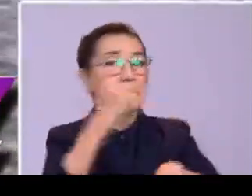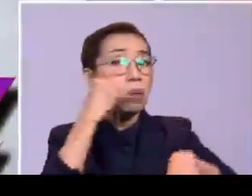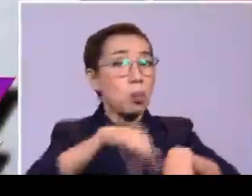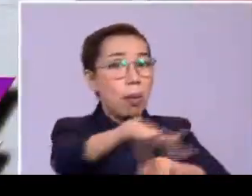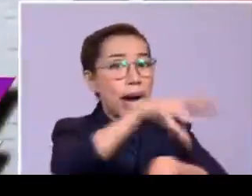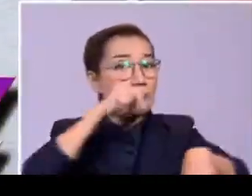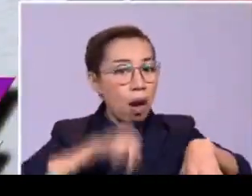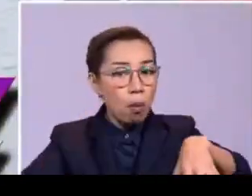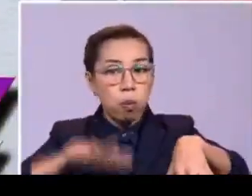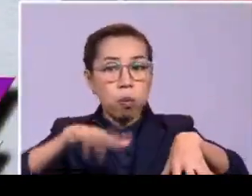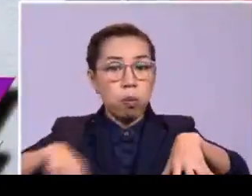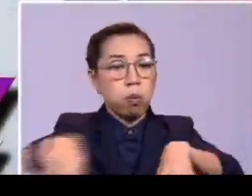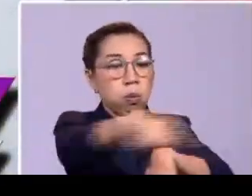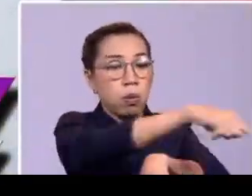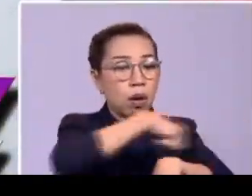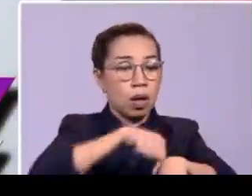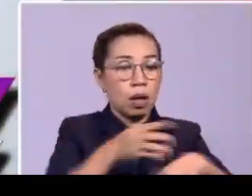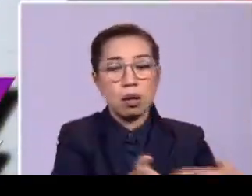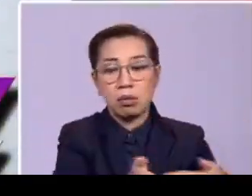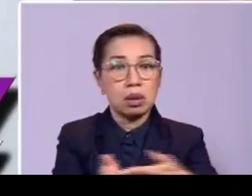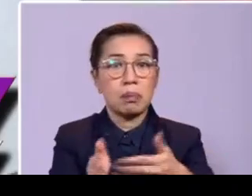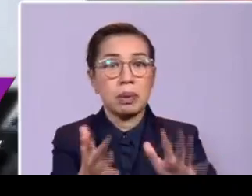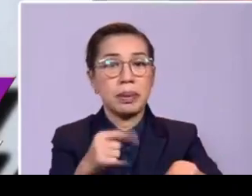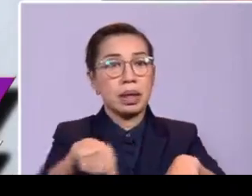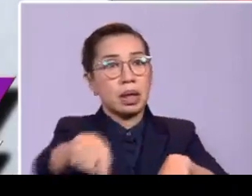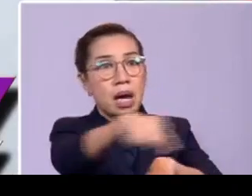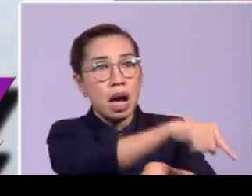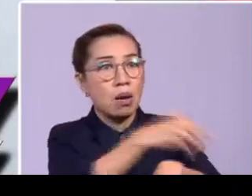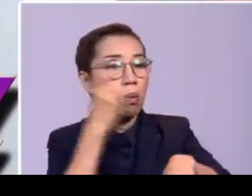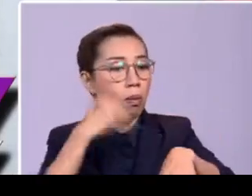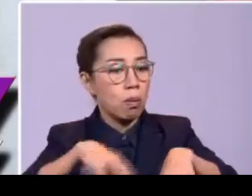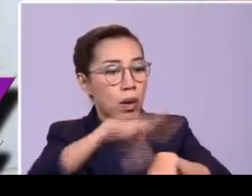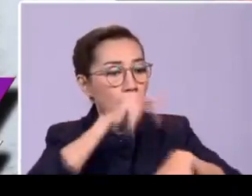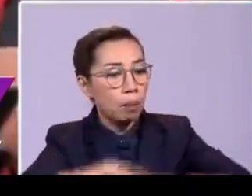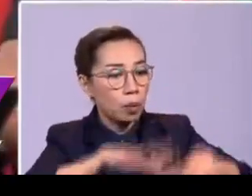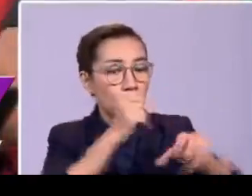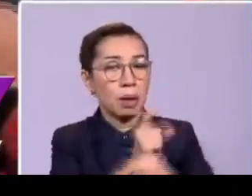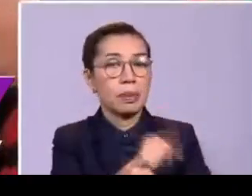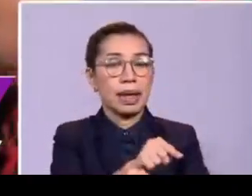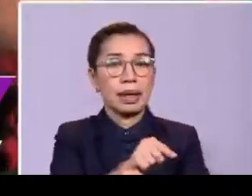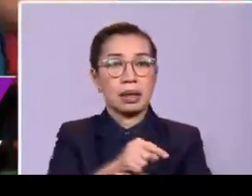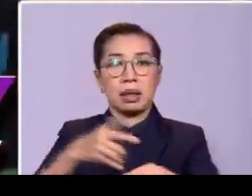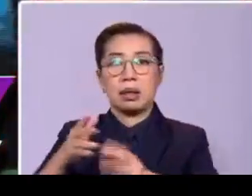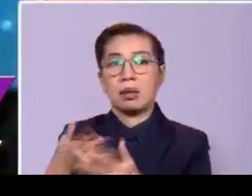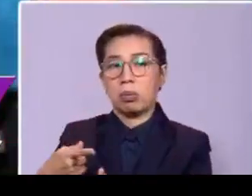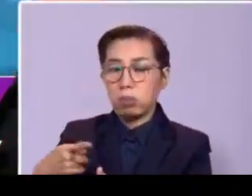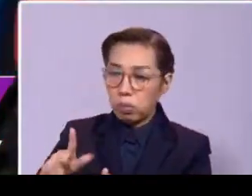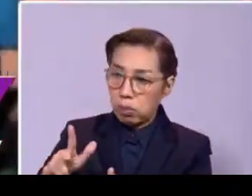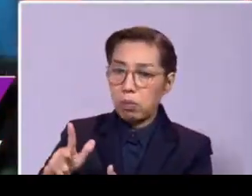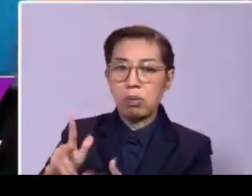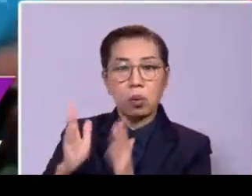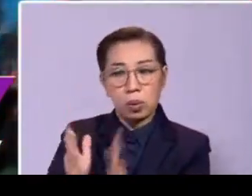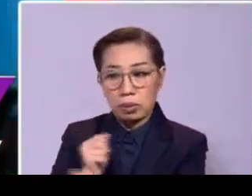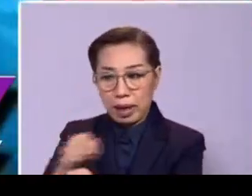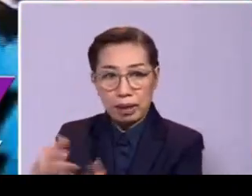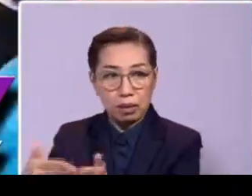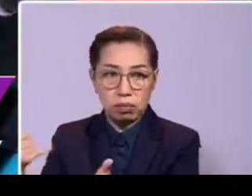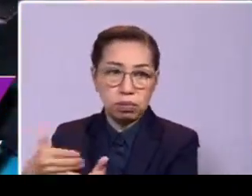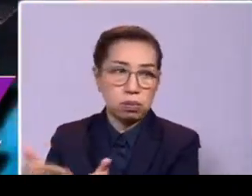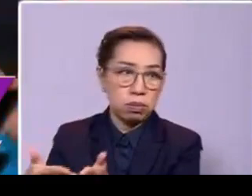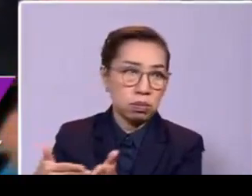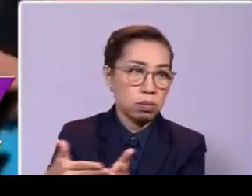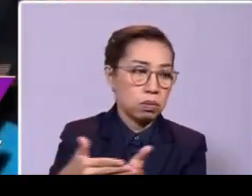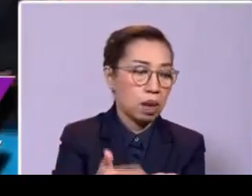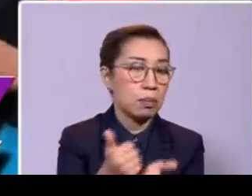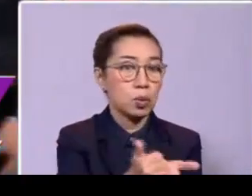อบไม่มีเรือออกมาข้างนอกค่ะ ครับ ทำยังไงล่ะคะเจ้าหน้าที่ค่ะต้องนั่งเรือเข้าไปด้านในที่เห็นอยู่นี้นะคะ